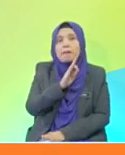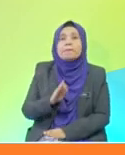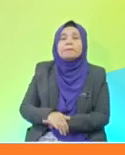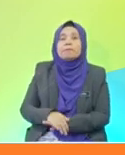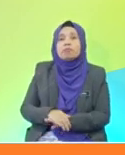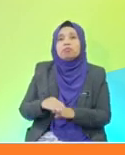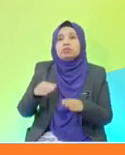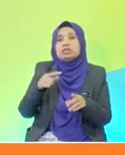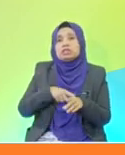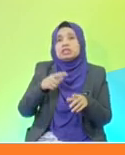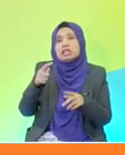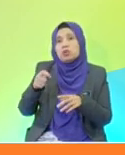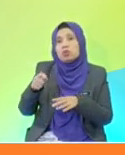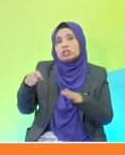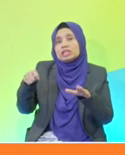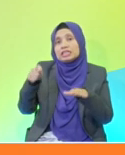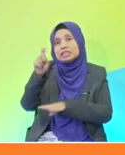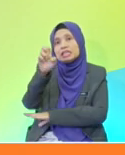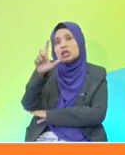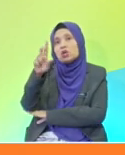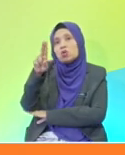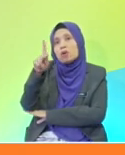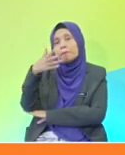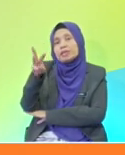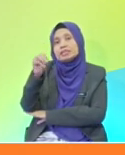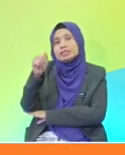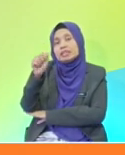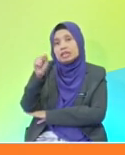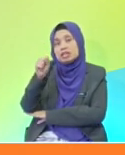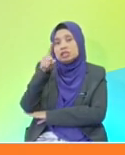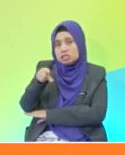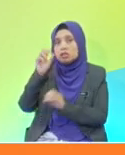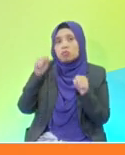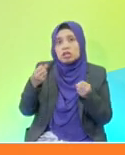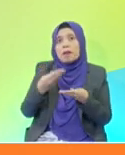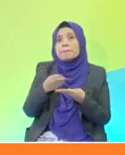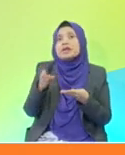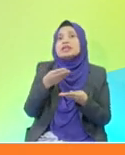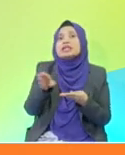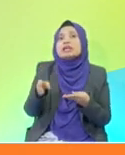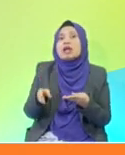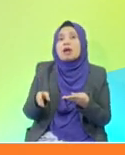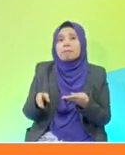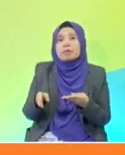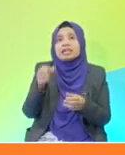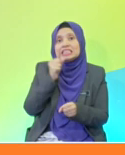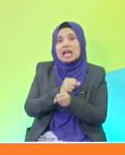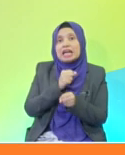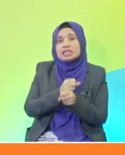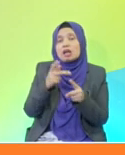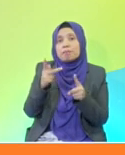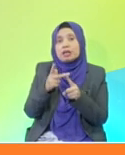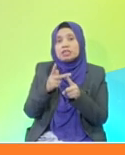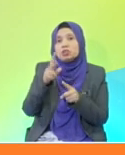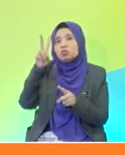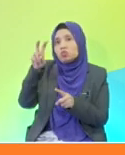kampung Teluk emas Oke beliau mampu memberi peluang pekerjaan kepada 20 orang penduduk di